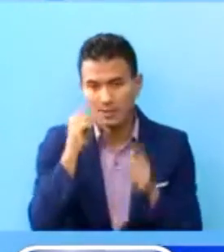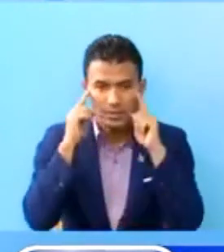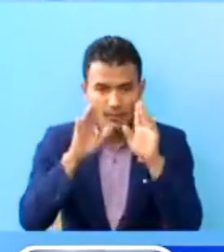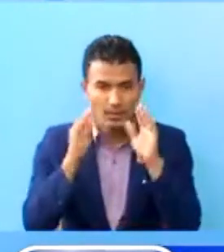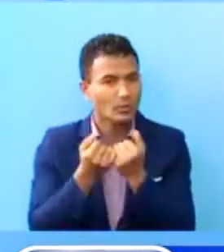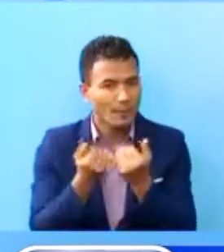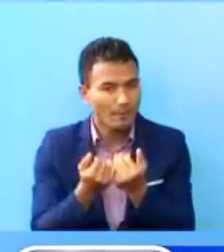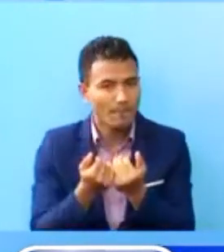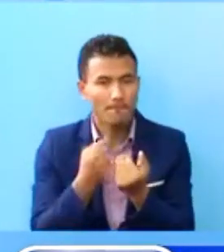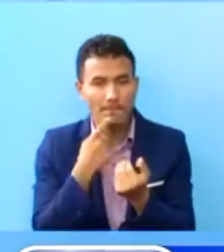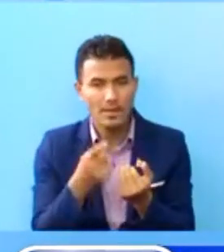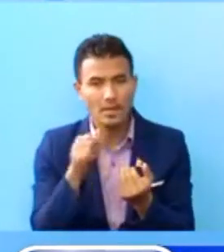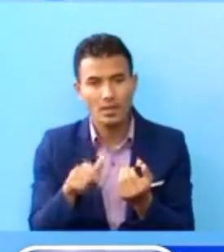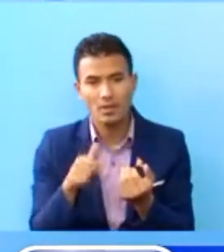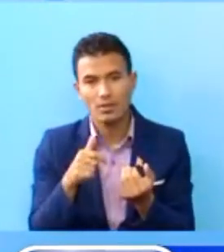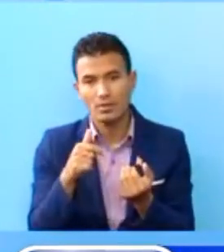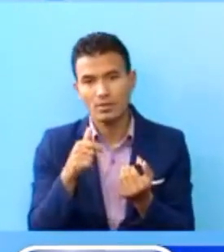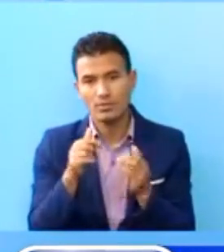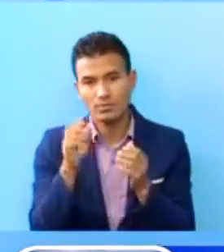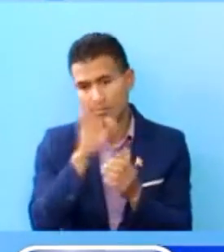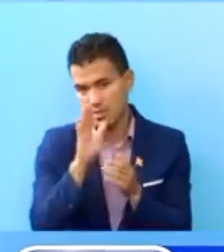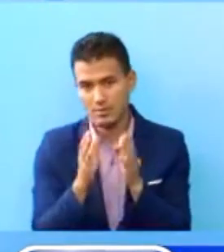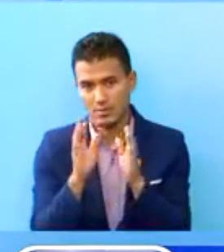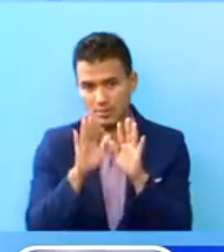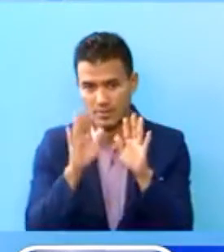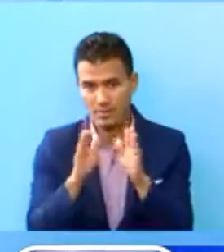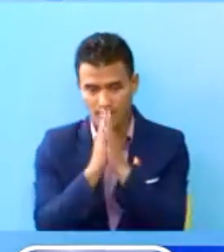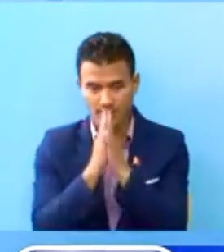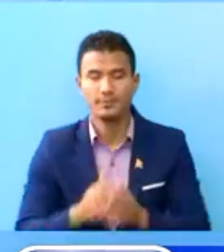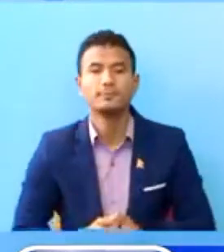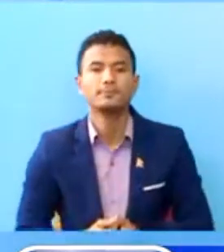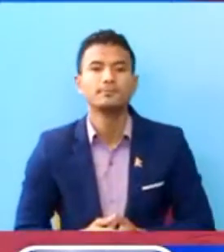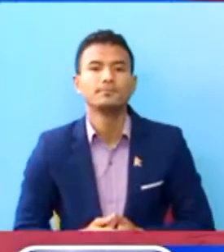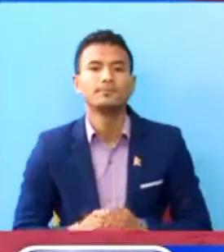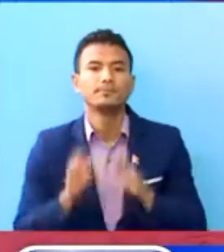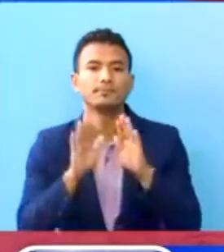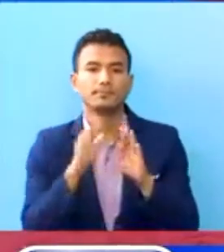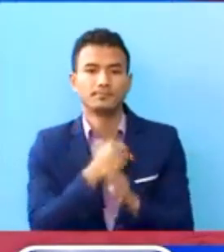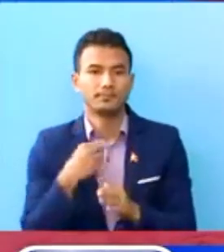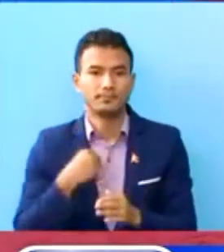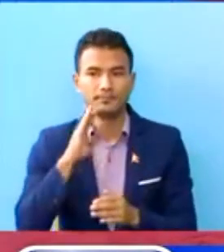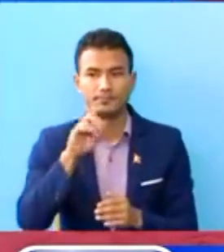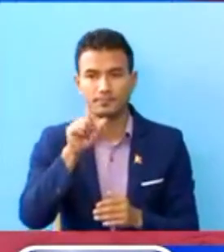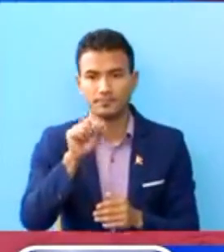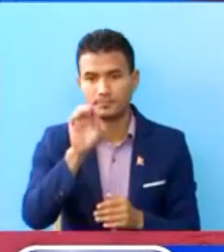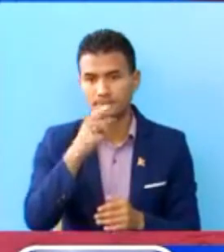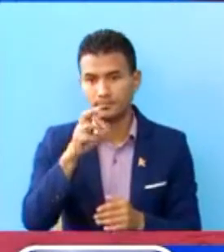सावधानी अप्नाउँ। यति भन्दै म यहाँहरूसँगबाट बिदा हुन चाहन्छु। धन्यवाद, नमस्कार। धन्यवाद डाक्टर वासुदेव